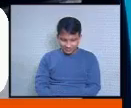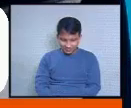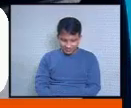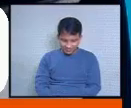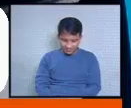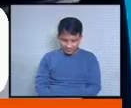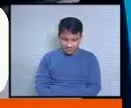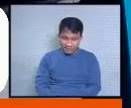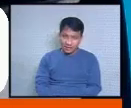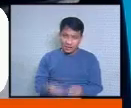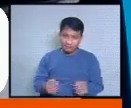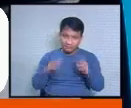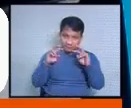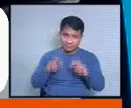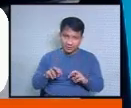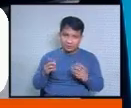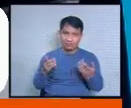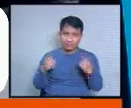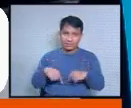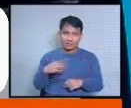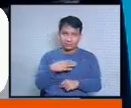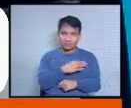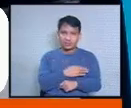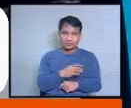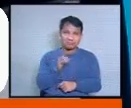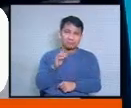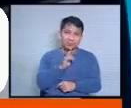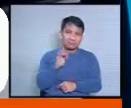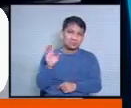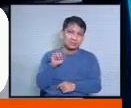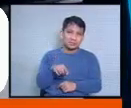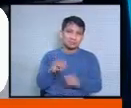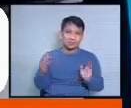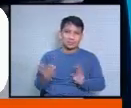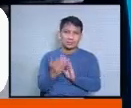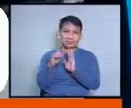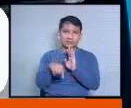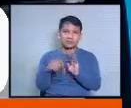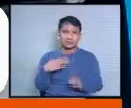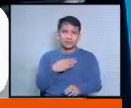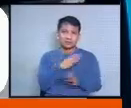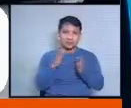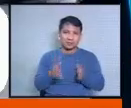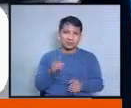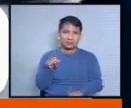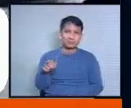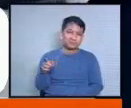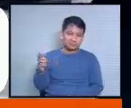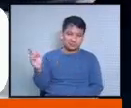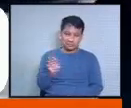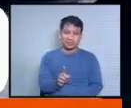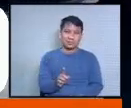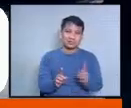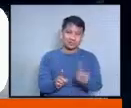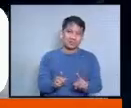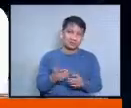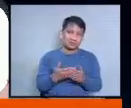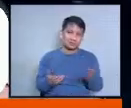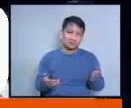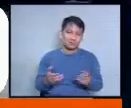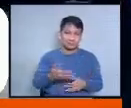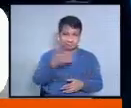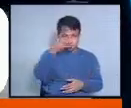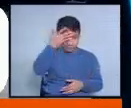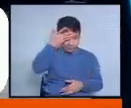ng investigasyon sa Kongreso. At trust me, sir, kapag kayo po sa harap na ng mga congressman doon sa Kongreso, yung pong pawis